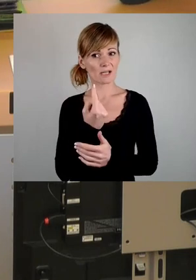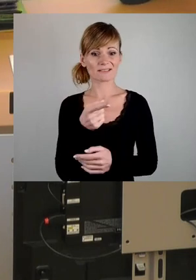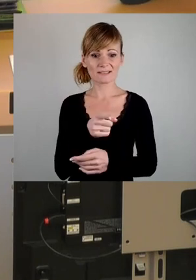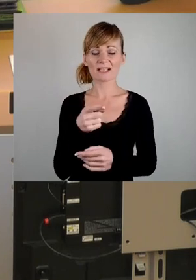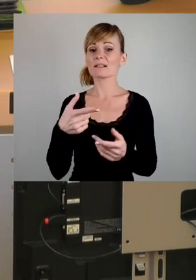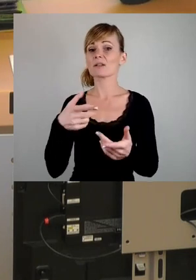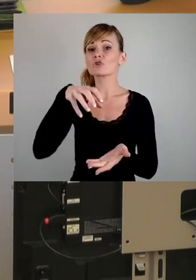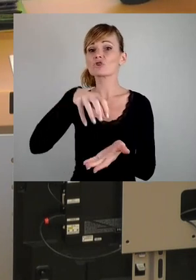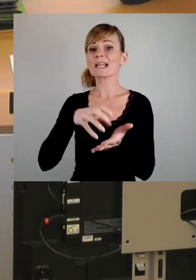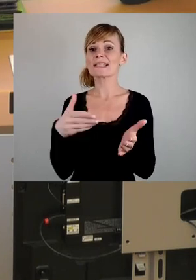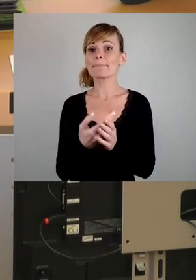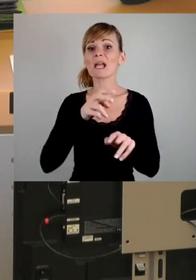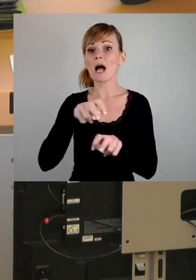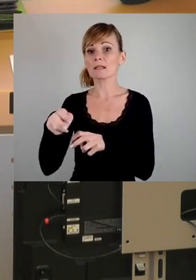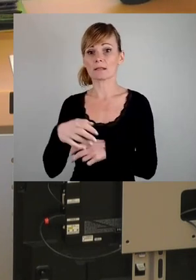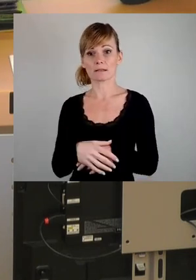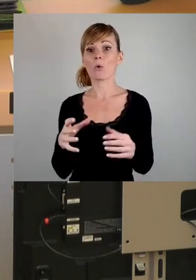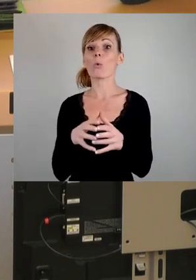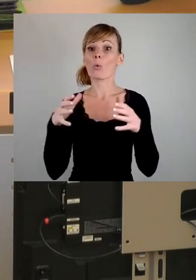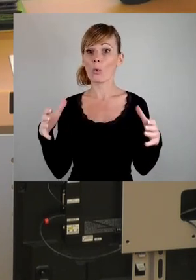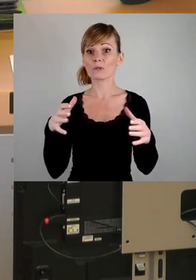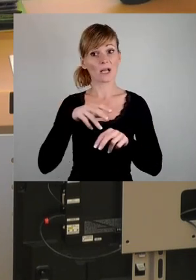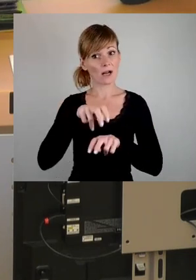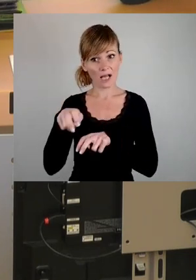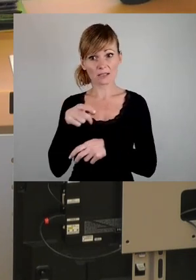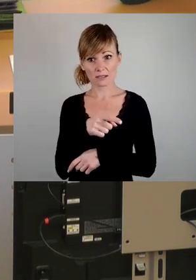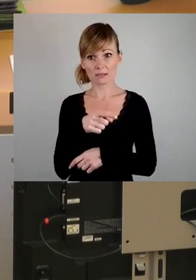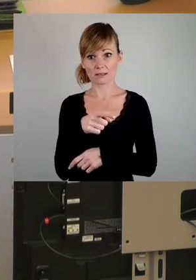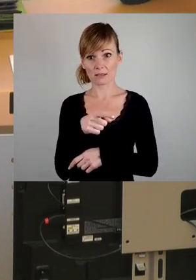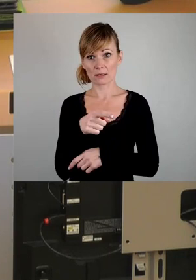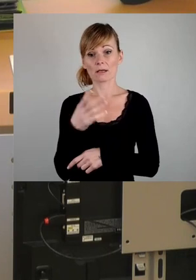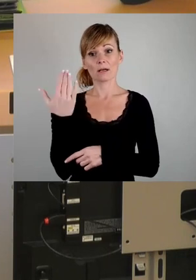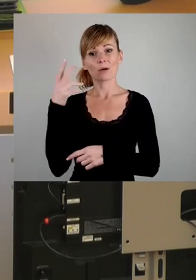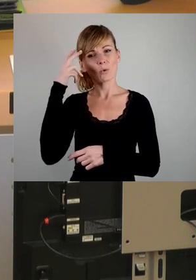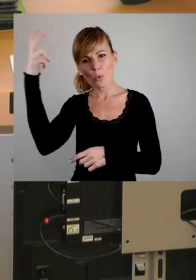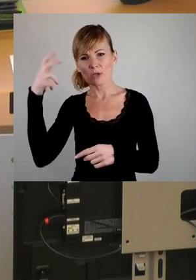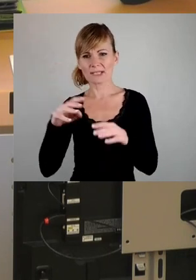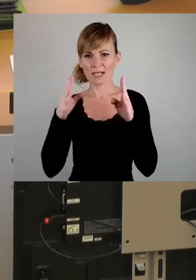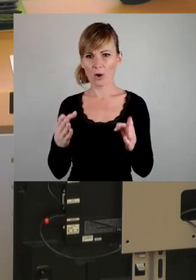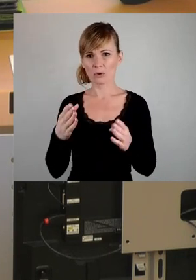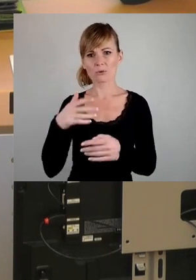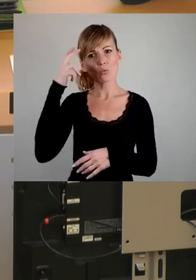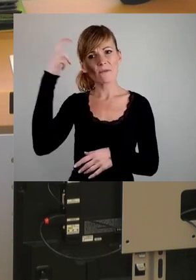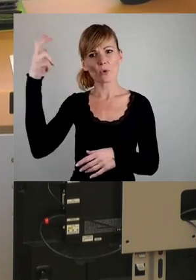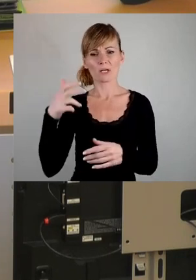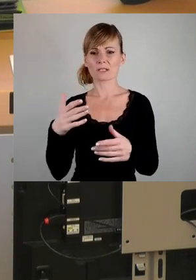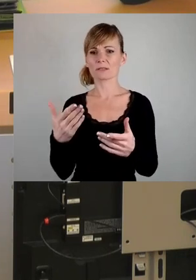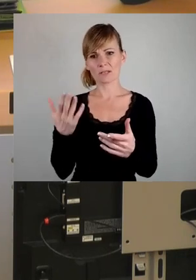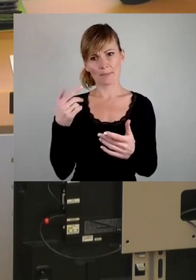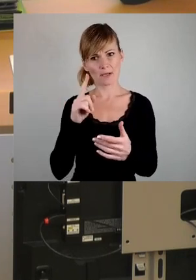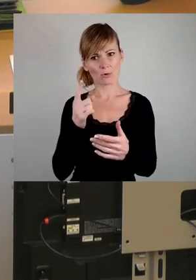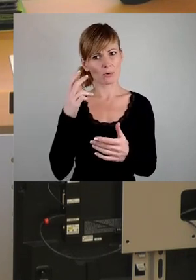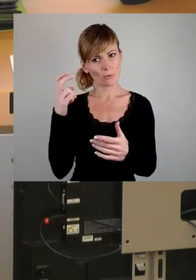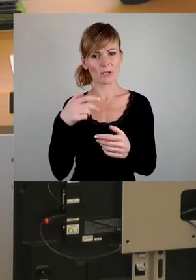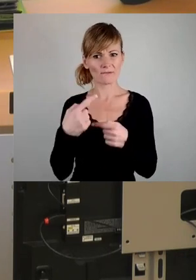Der große Garten ist von Königshäusern oder vom Kurfürsten damals oder später auch von den Königen weiterentwickelt worden,